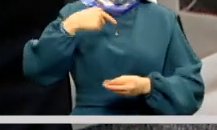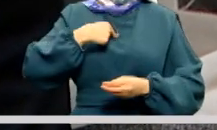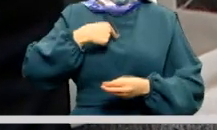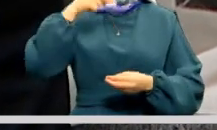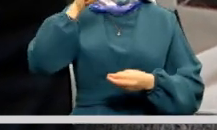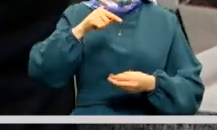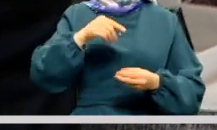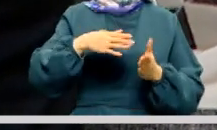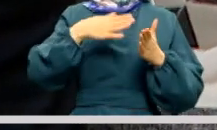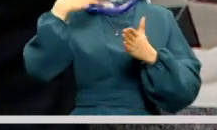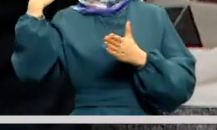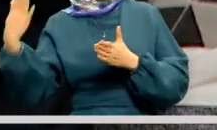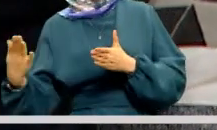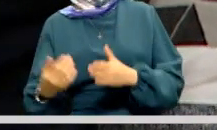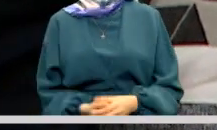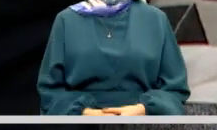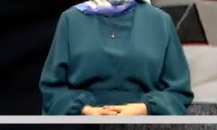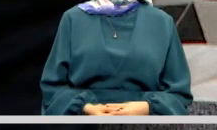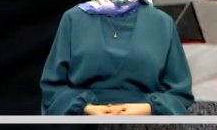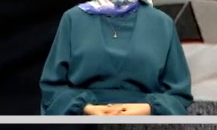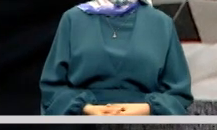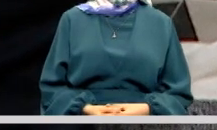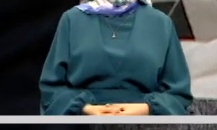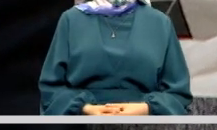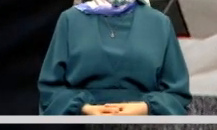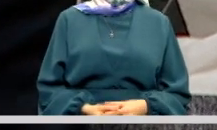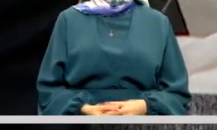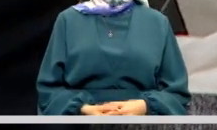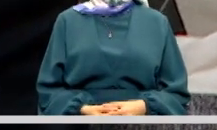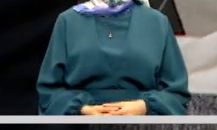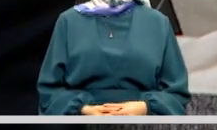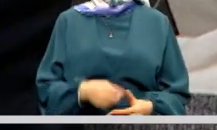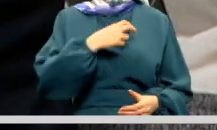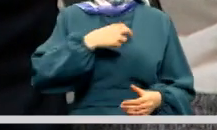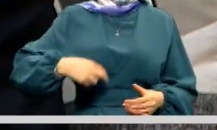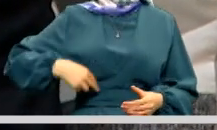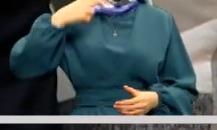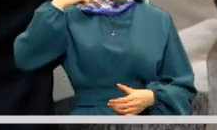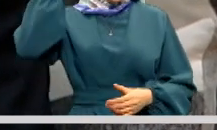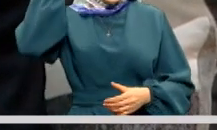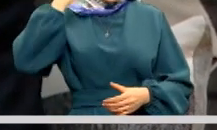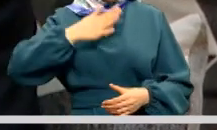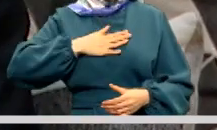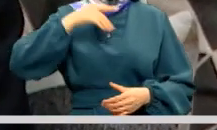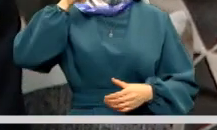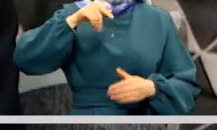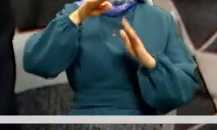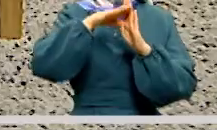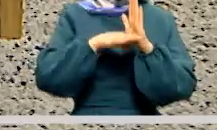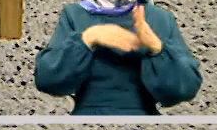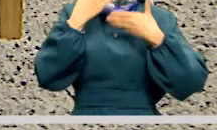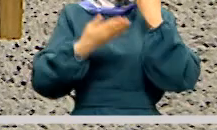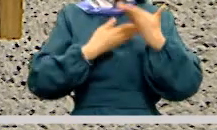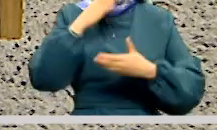tarafından baktığımızda Müslüman cenahından baktığımızda Müminler olarak Peygamberimizin ortaya koyduğu bu ilkeyi biraz açmamız gerekiyor